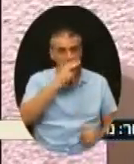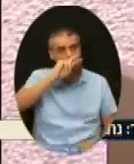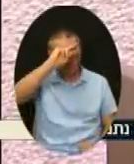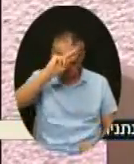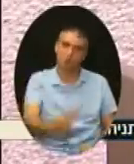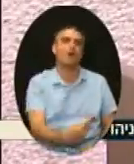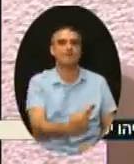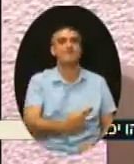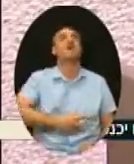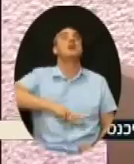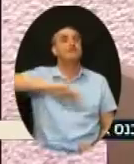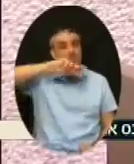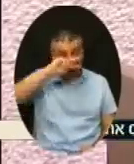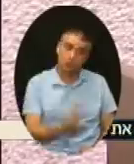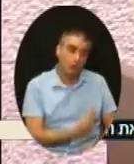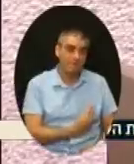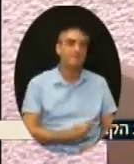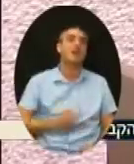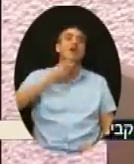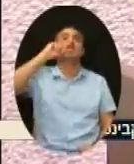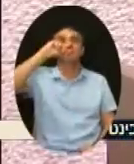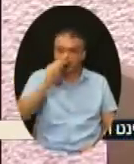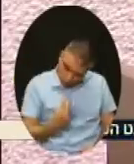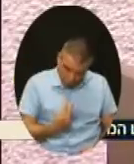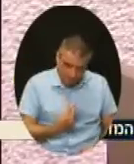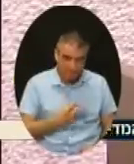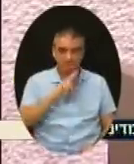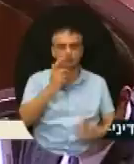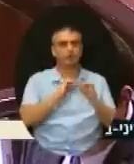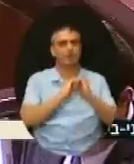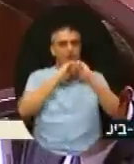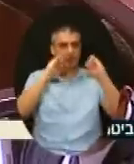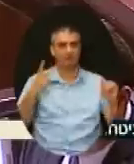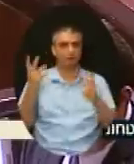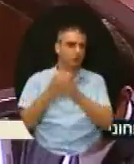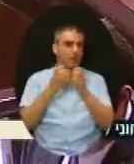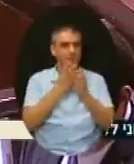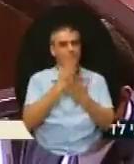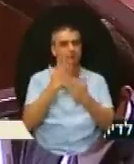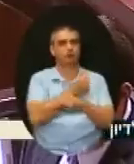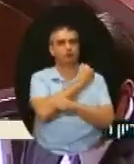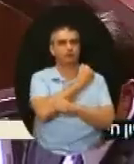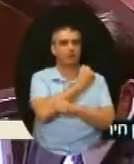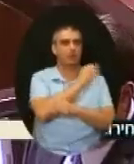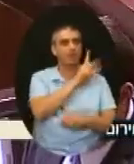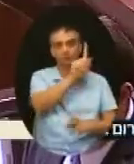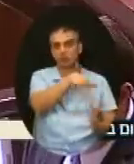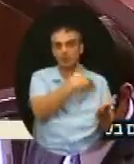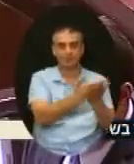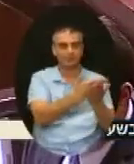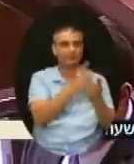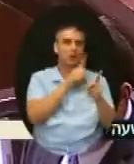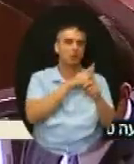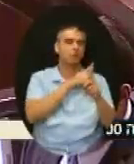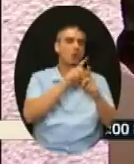שוב ושוב ושוב ושוב להפריד בין העמים עד שזה יצליח. כי מה שאתם מציעים זו